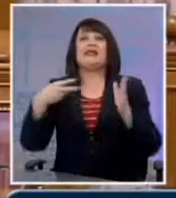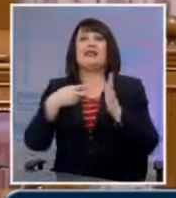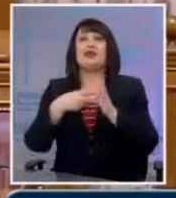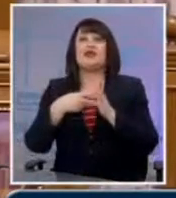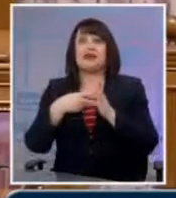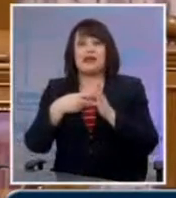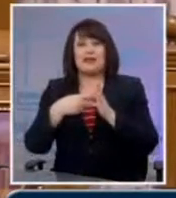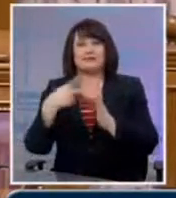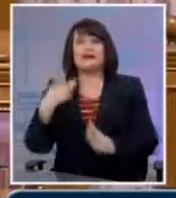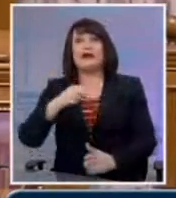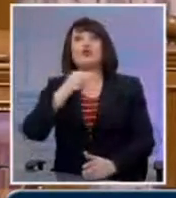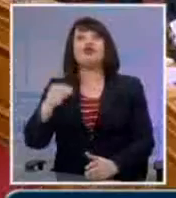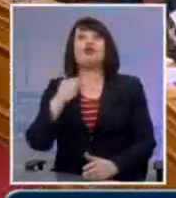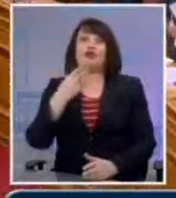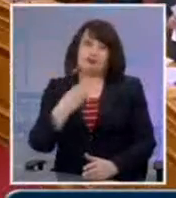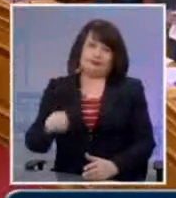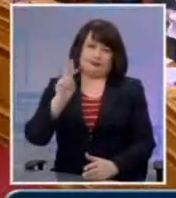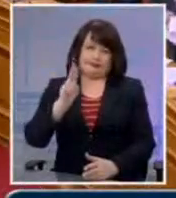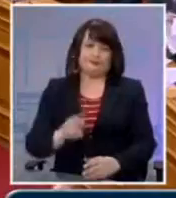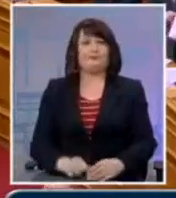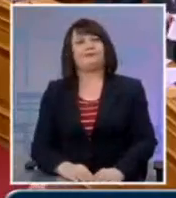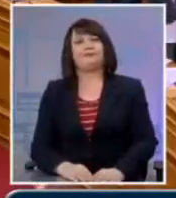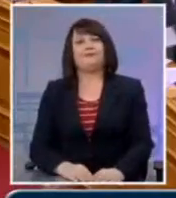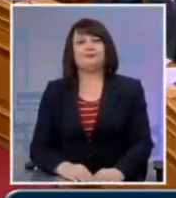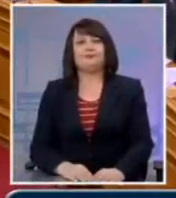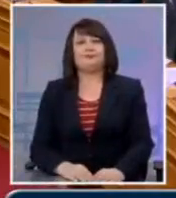Ευχαριστώ κύριε Υπουργέ. Να διανεμηθούν ο κύριος